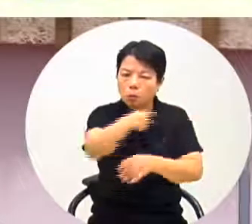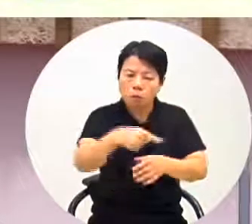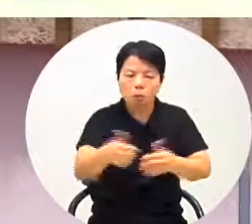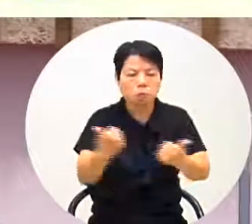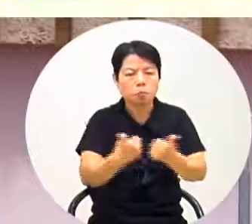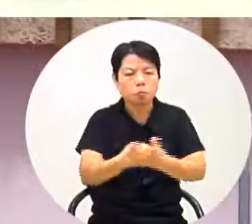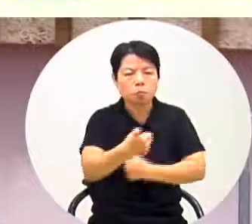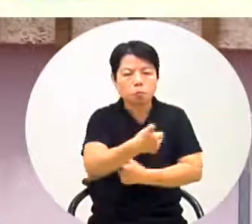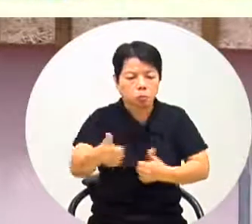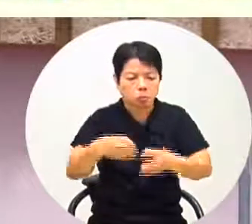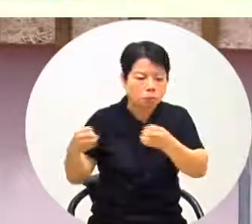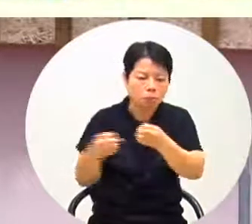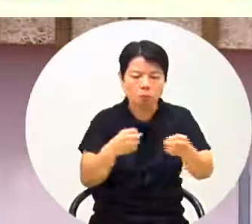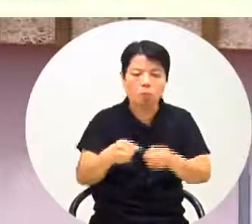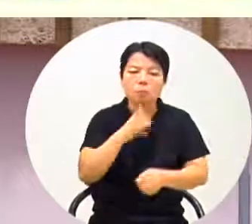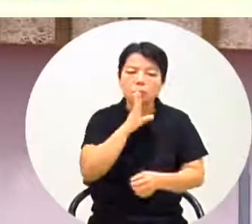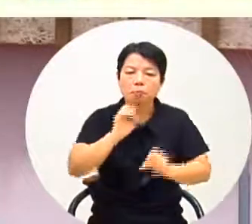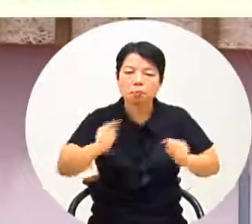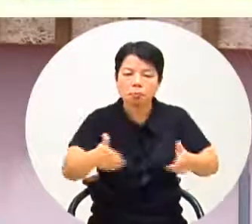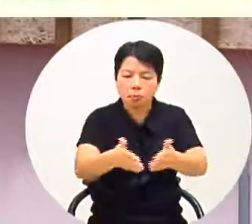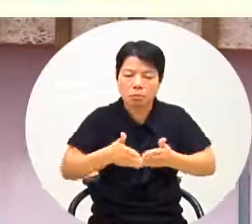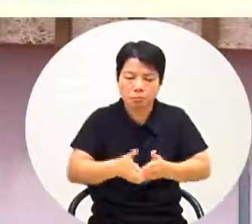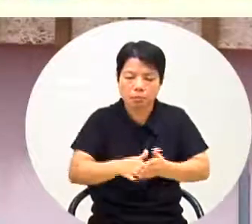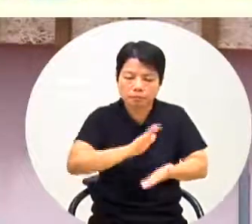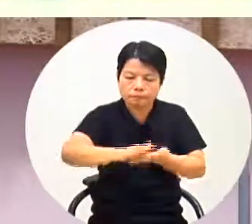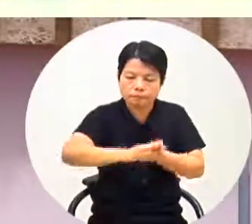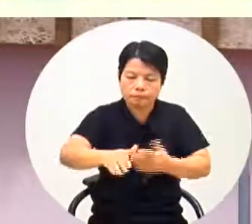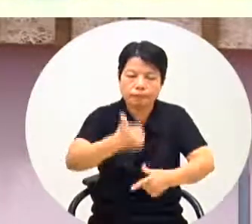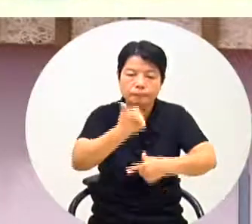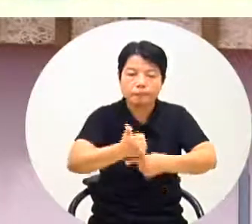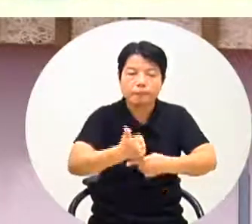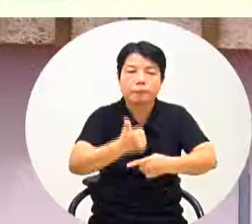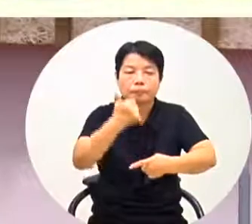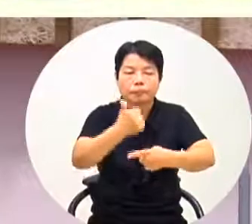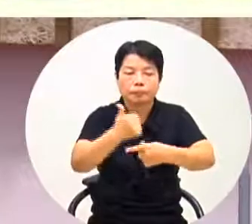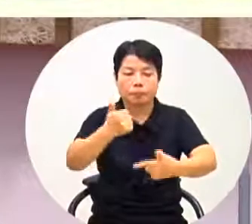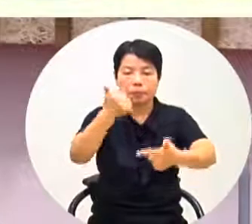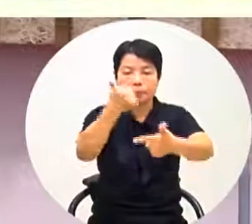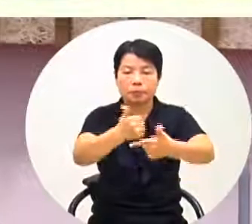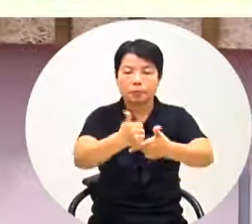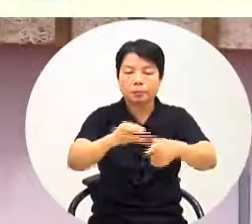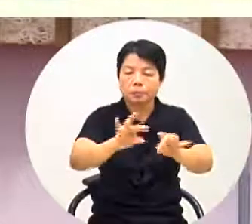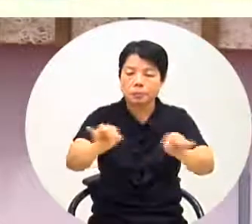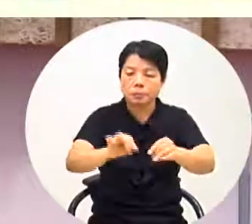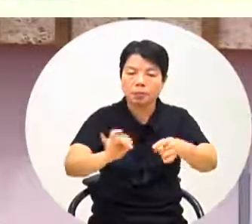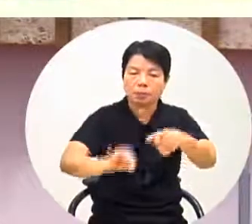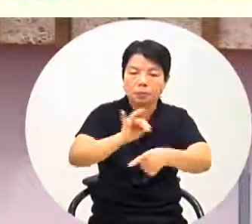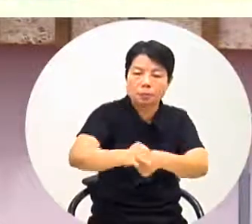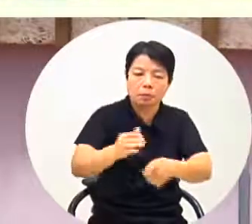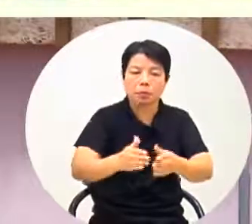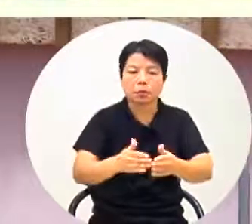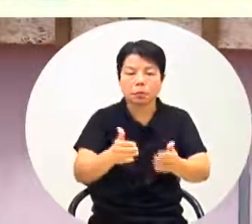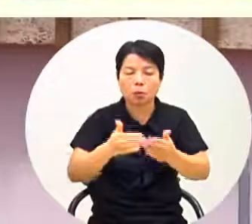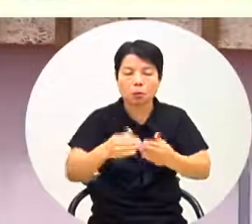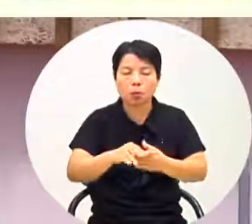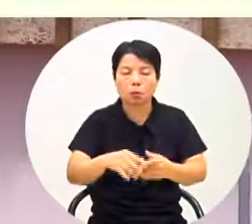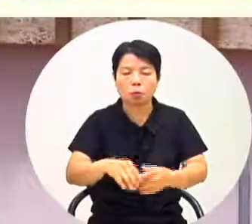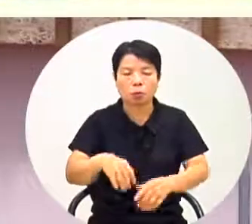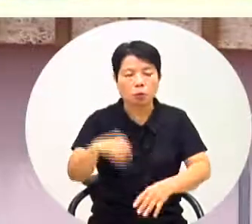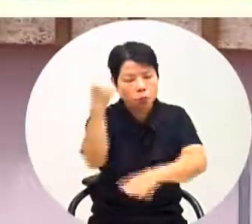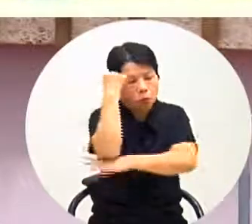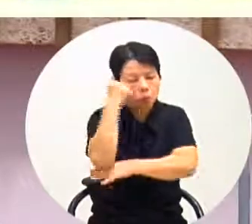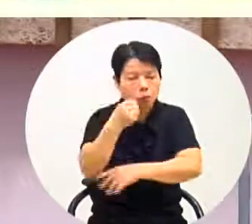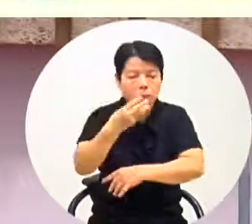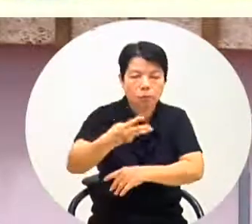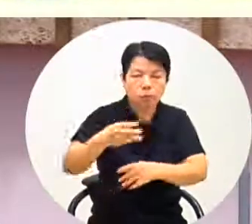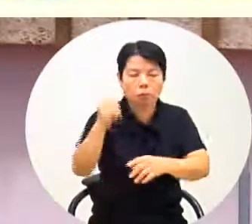应该来解决建蔽率的问题？哈，因为过去咱拢讲啊，住山的、住市的，大概就只能盖一半一百